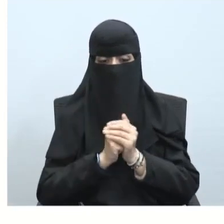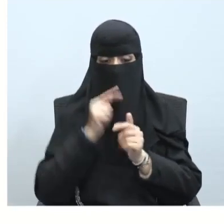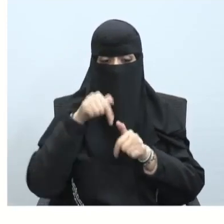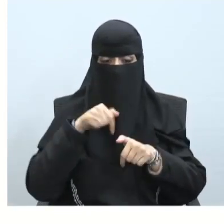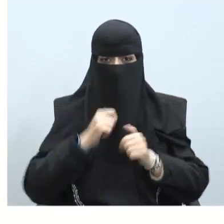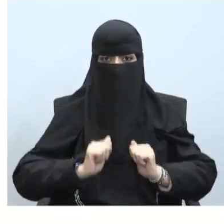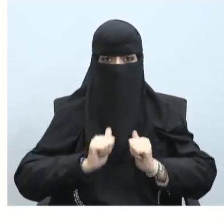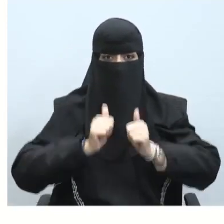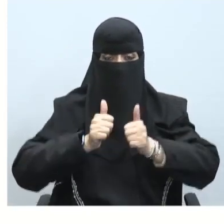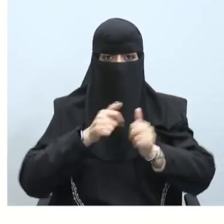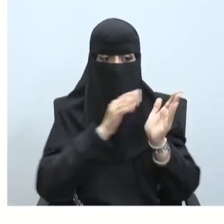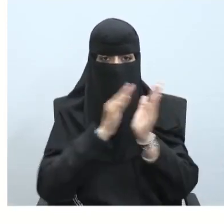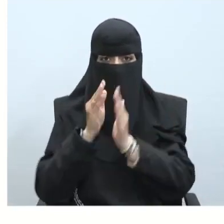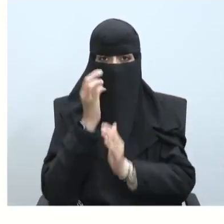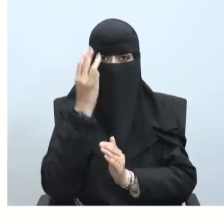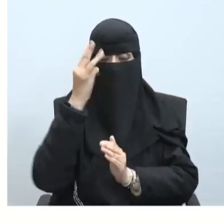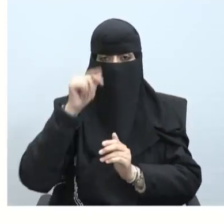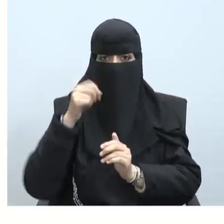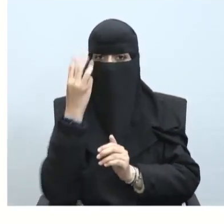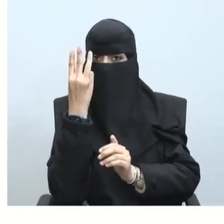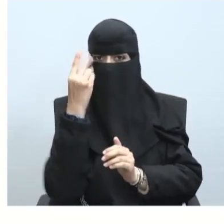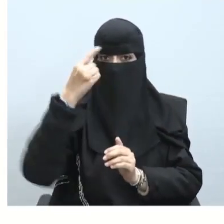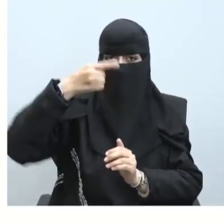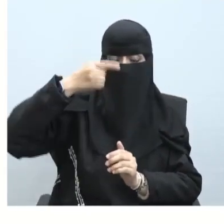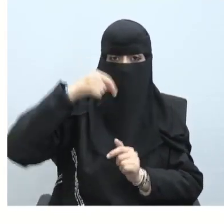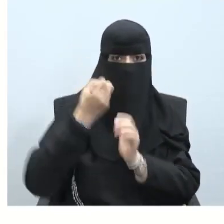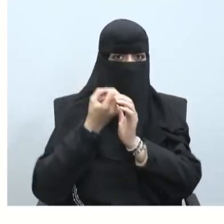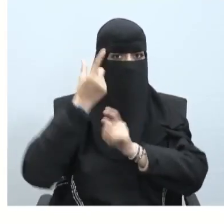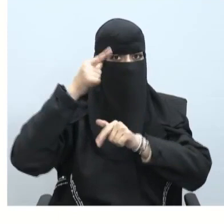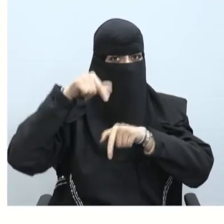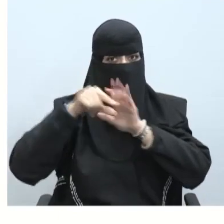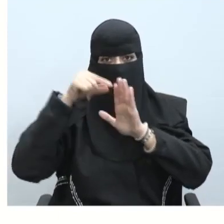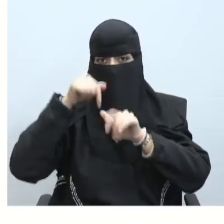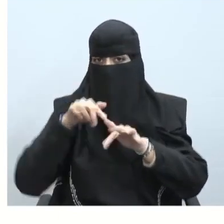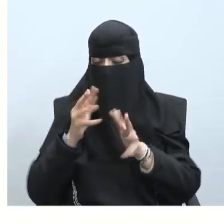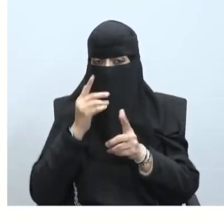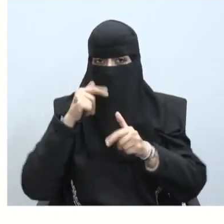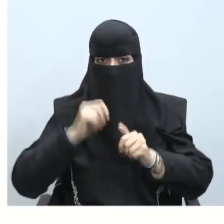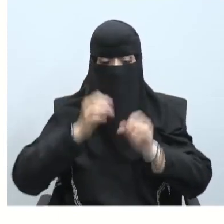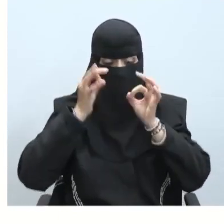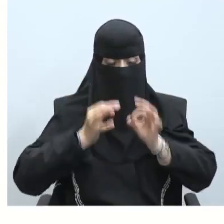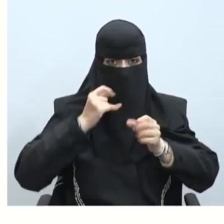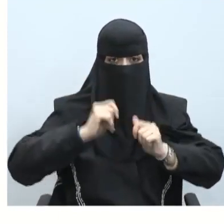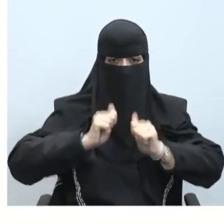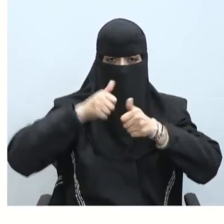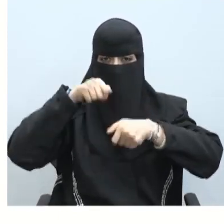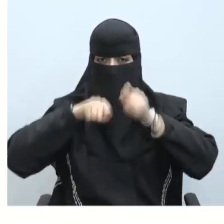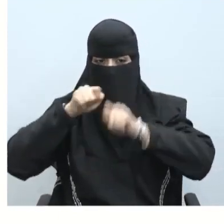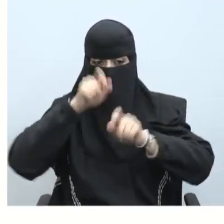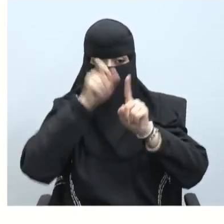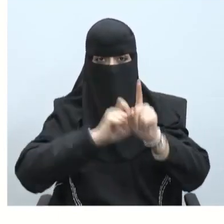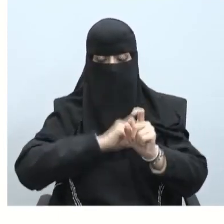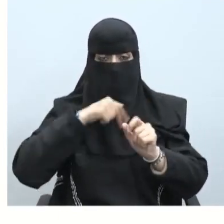التهيئه الفصل الثالث عشر اذا فكره درس اليوم ابنائي وبناتي التحقق من تمكن الطلاب من